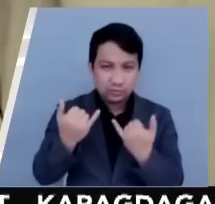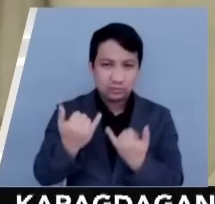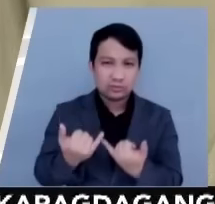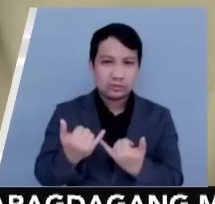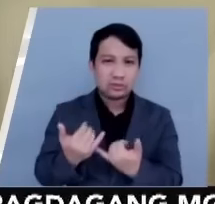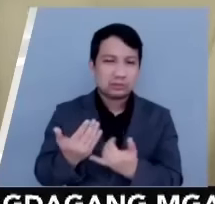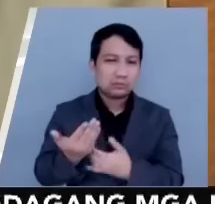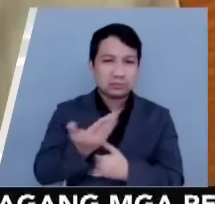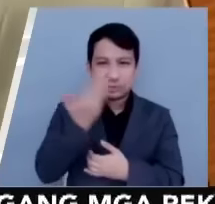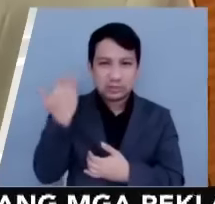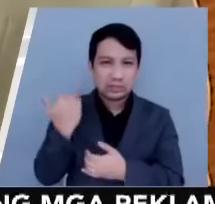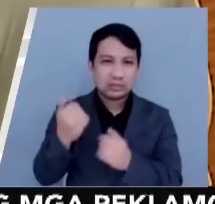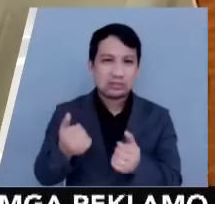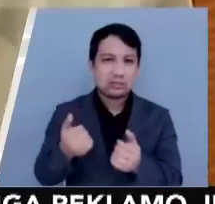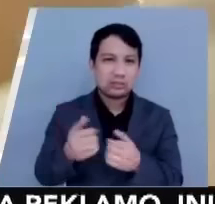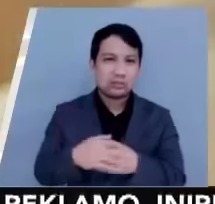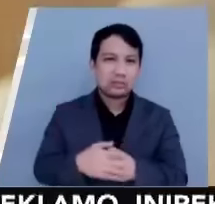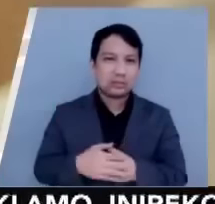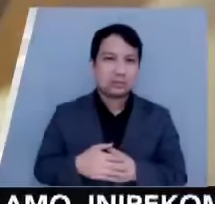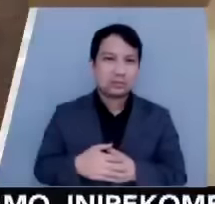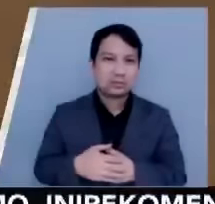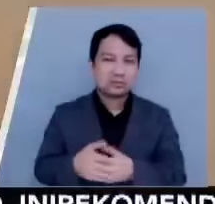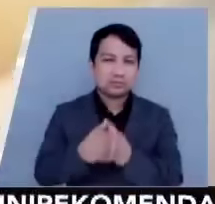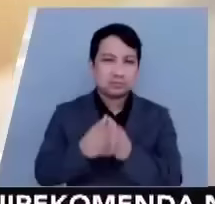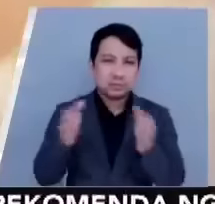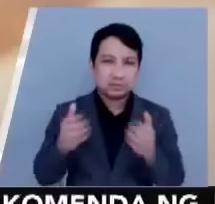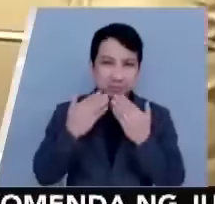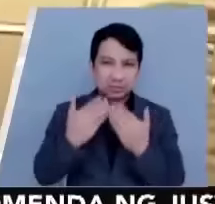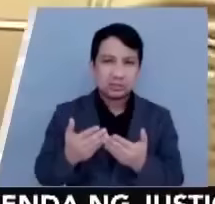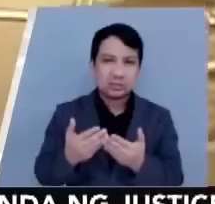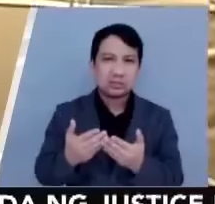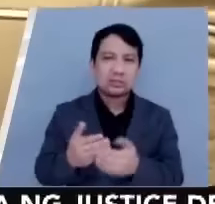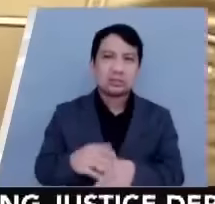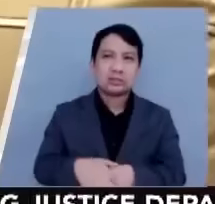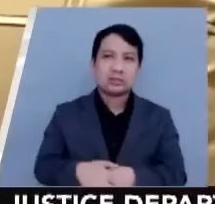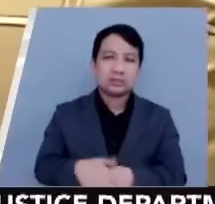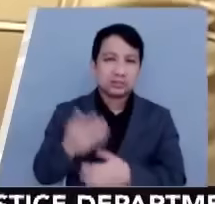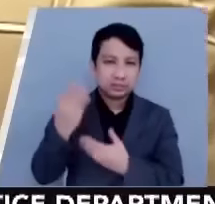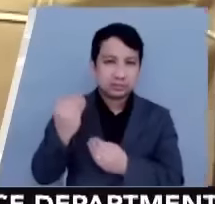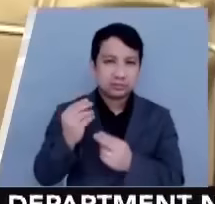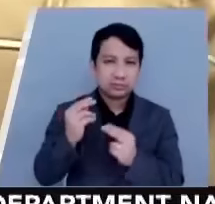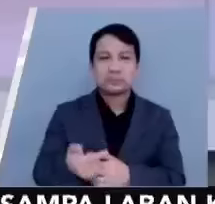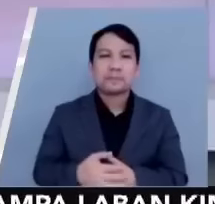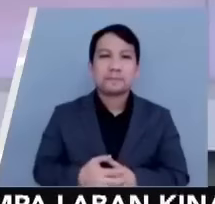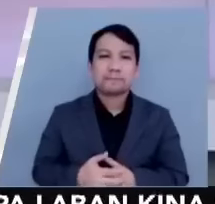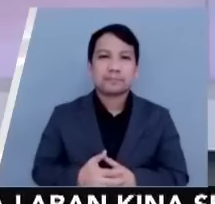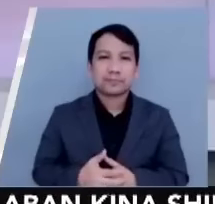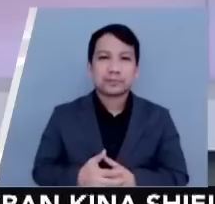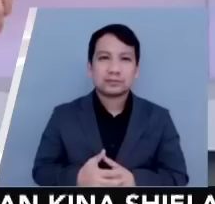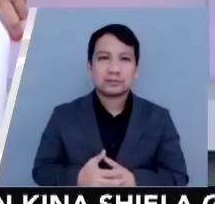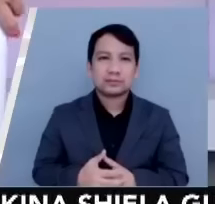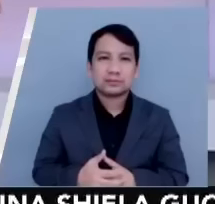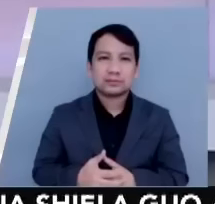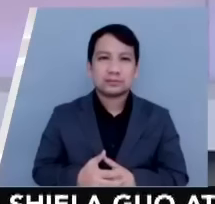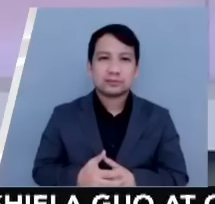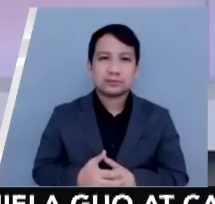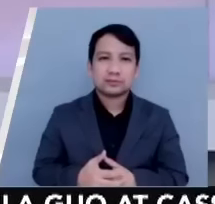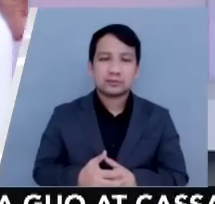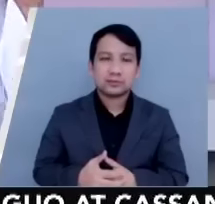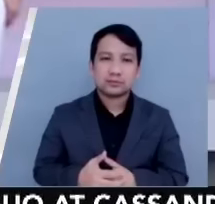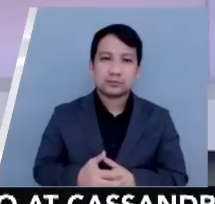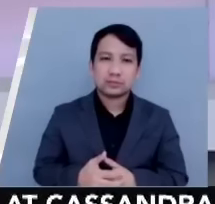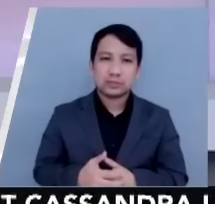Fighting. Lapan. Maraming salamat po. Aubrey Carampel, updated to Showbiz Happenings. Naungkat sa